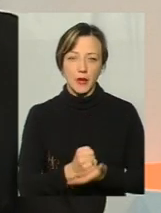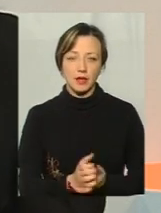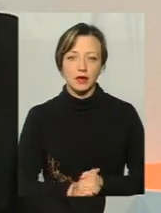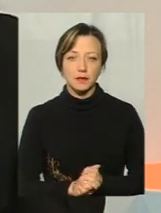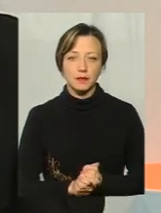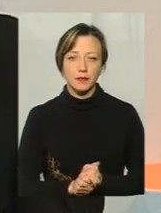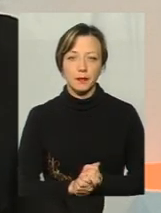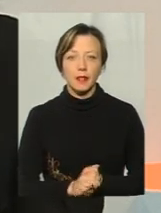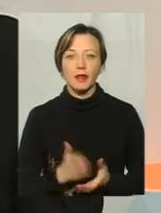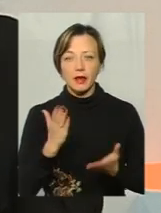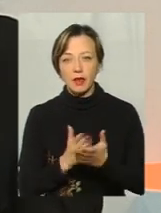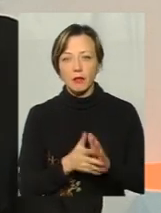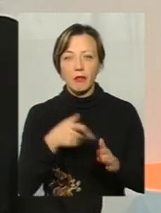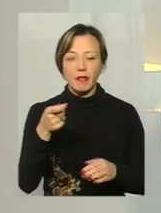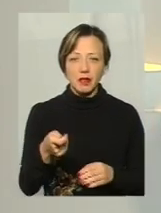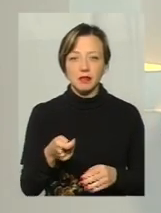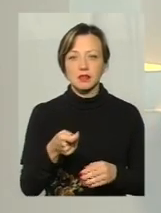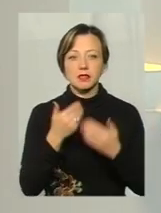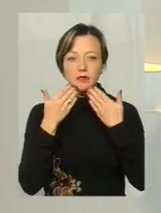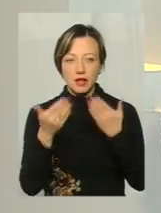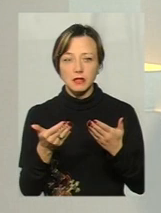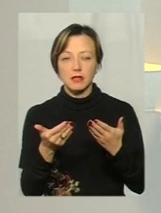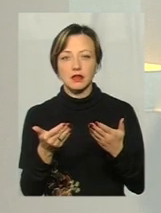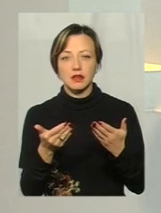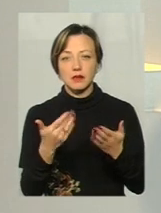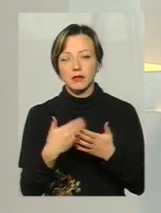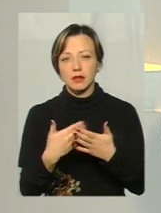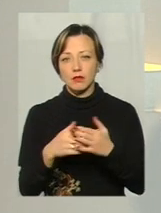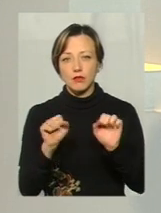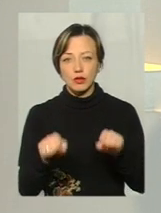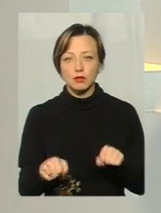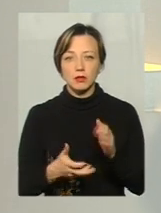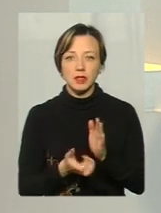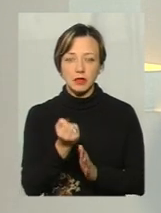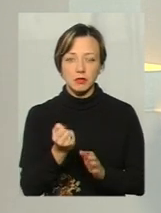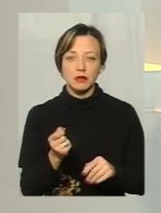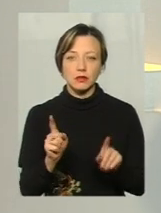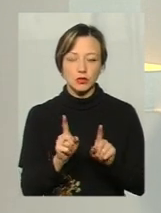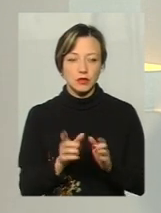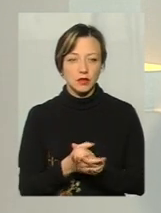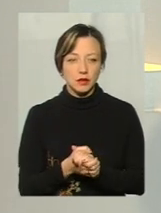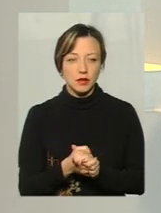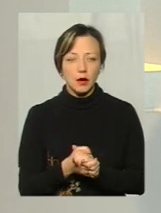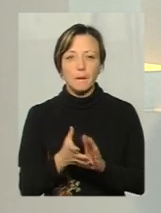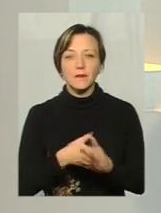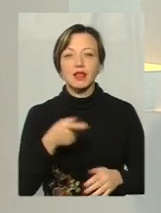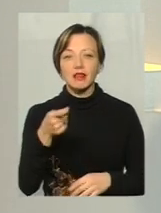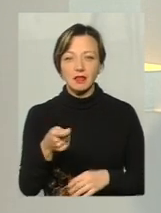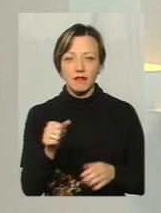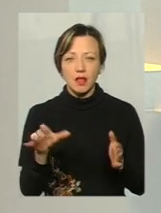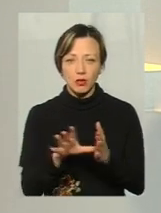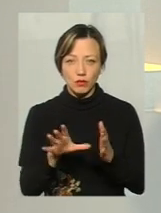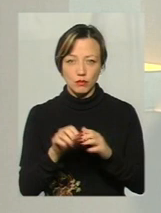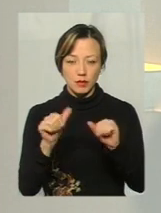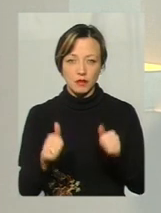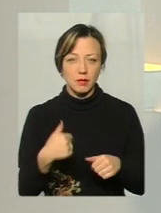якась петиція, якесь громадське звернення, яке, до прикладу, можна було підтримати для безліч того, щоб... Ну, петиція в електронному